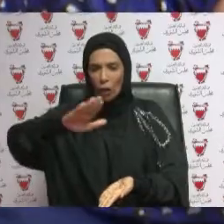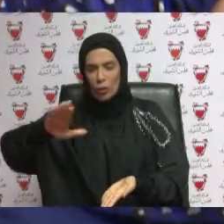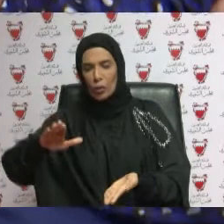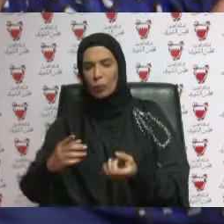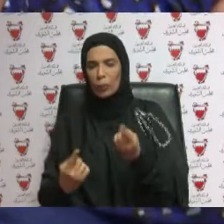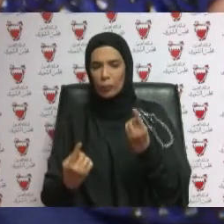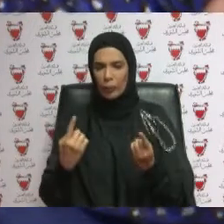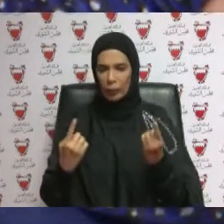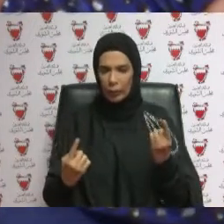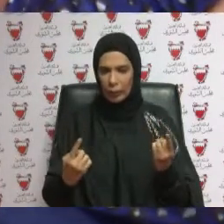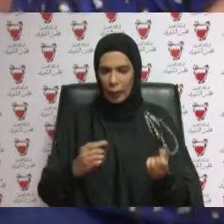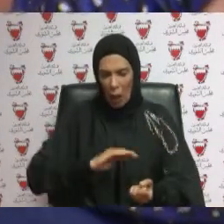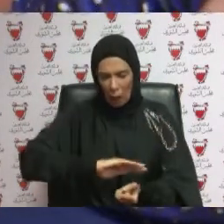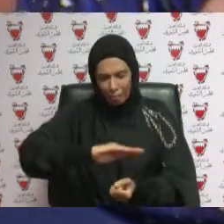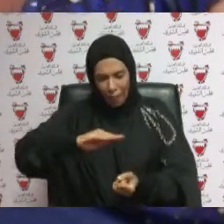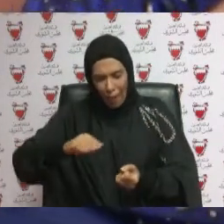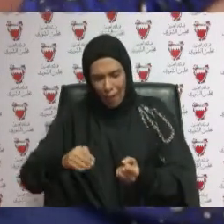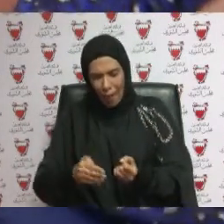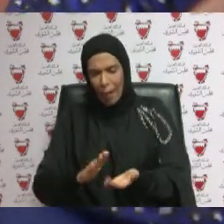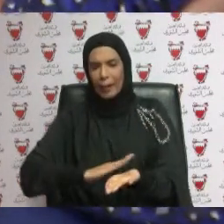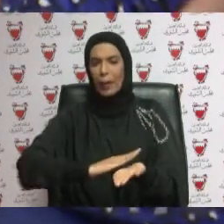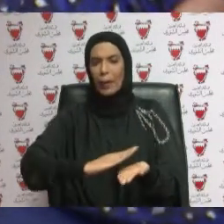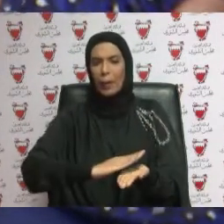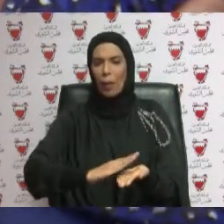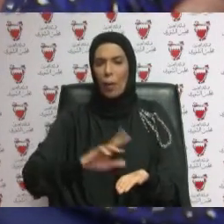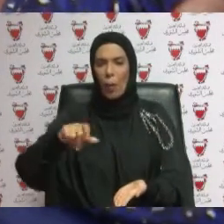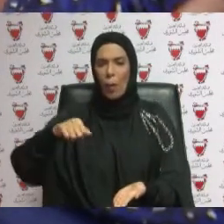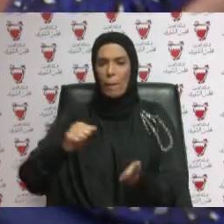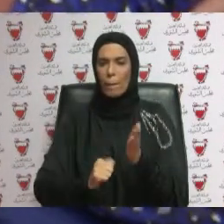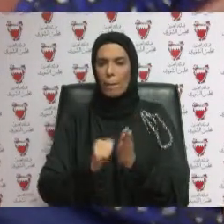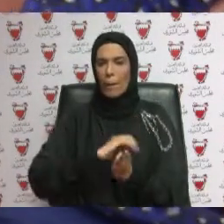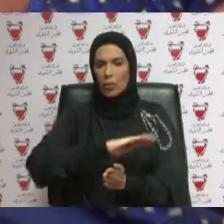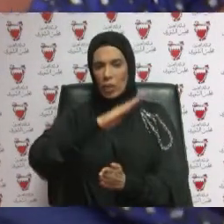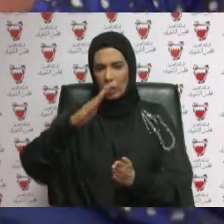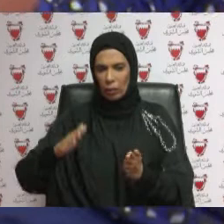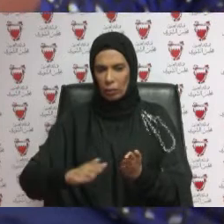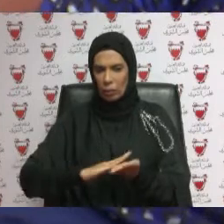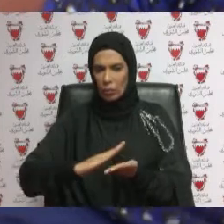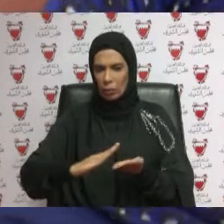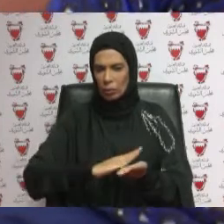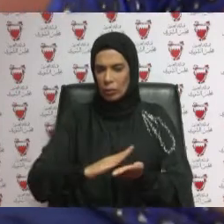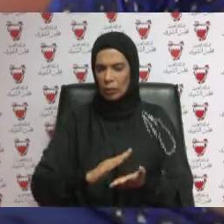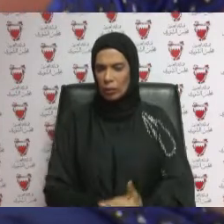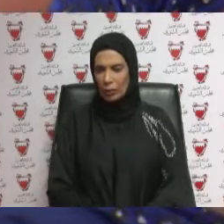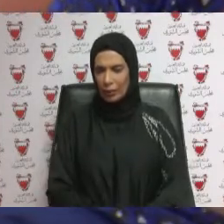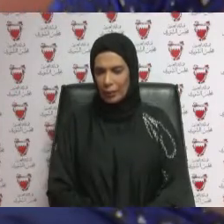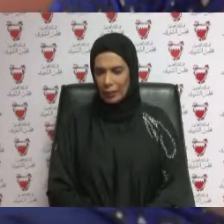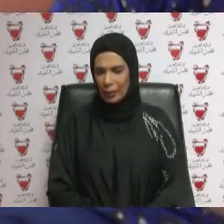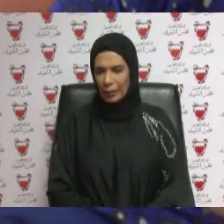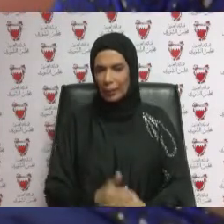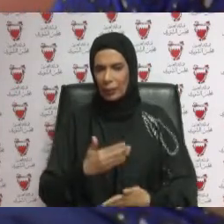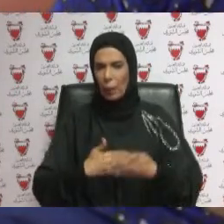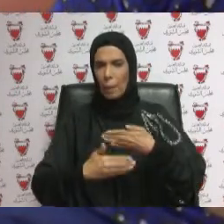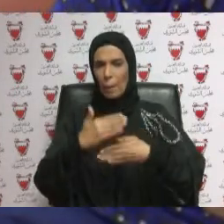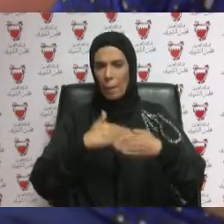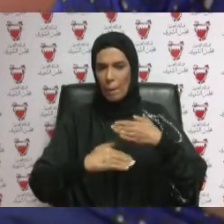تكون مثلا مثل تلة، ليش وزارة الإسكان ترفع التلة وسويها مسطح أرض عادي ما تسوي البناء إن